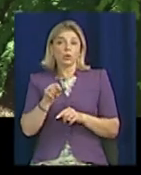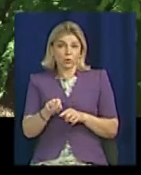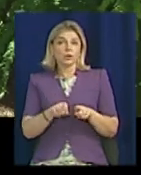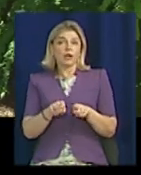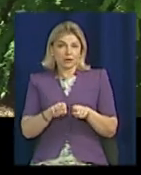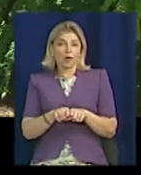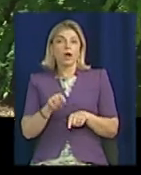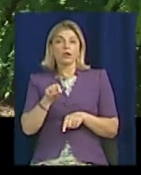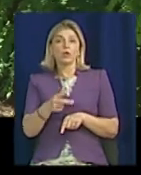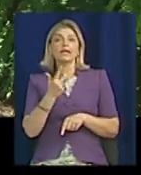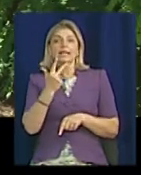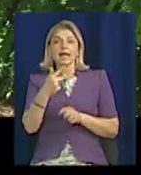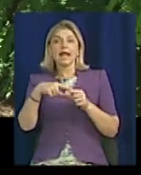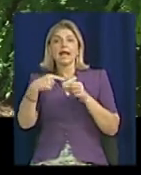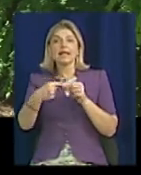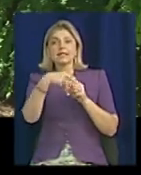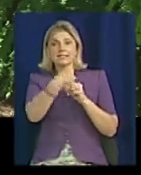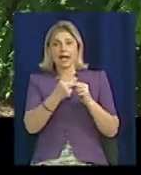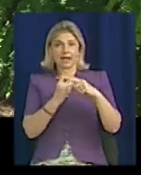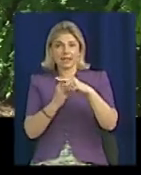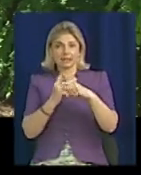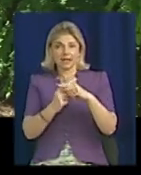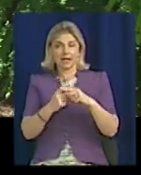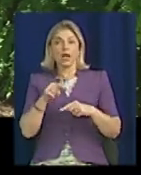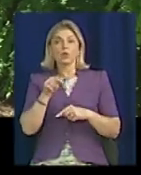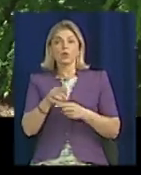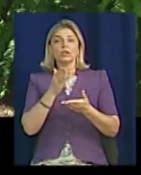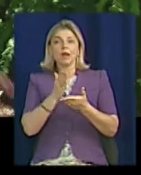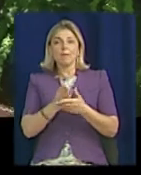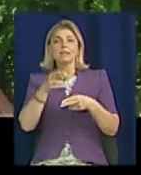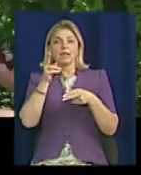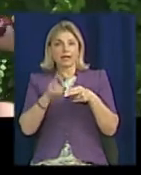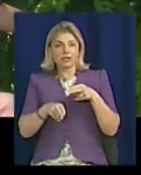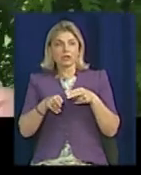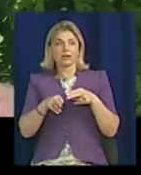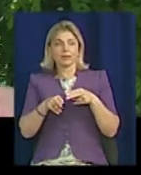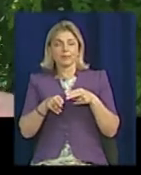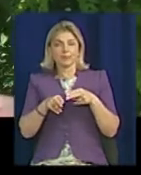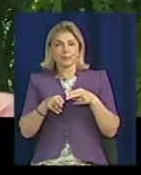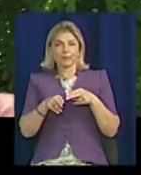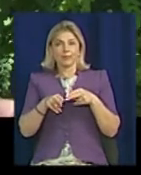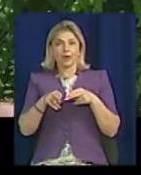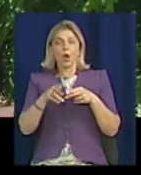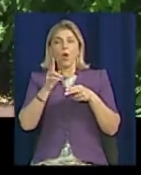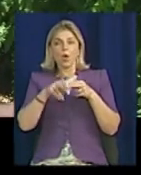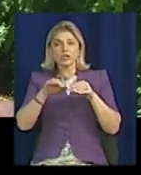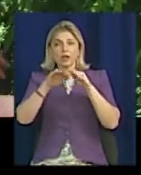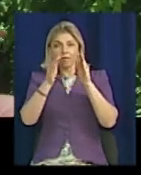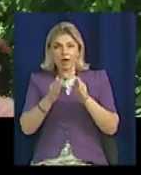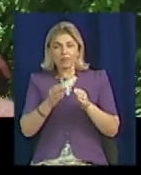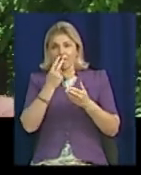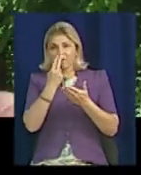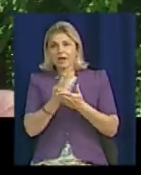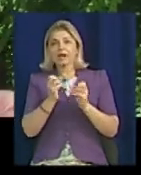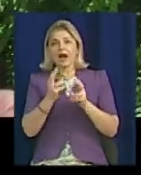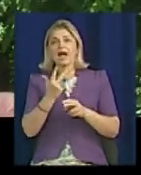звані трилісні хрести. Тобто вони мають закінчення оцих кінцівок у вигляді, бачите,